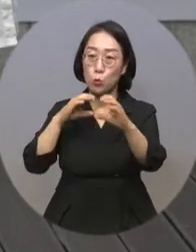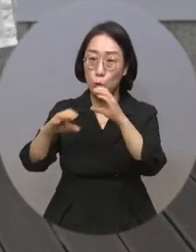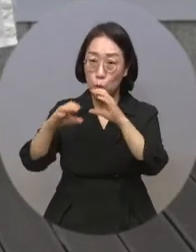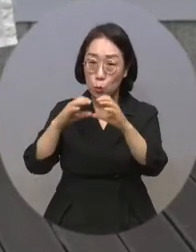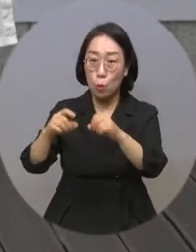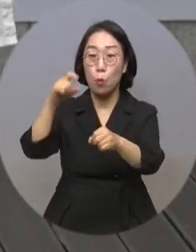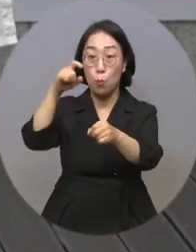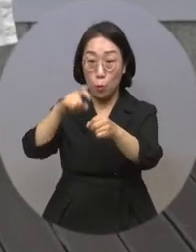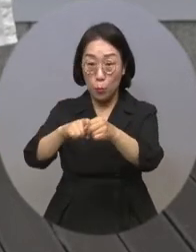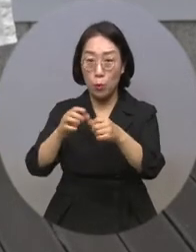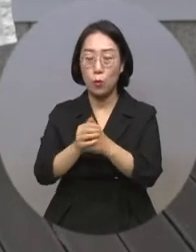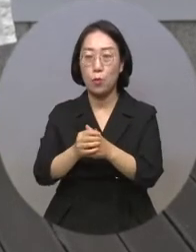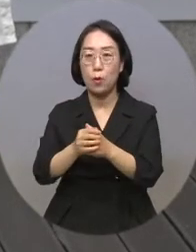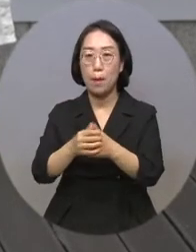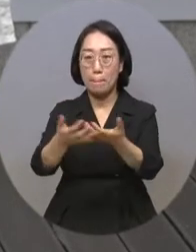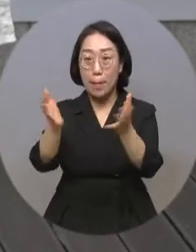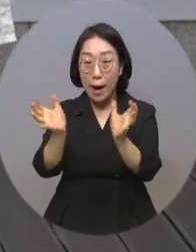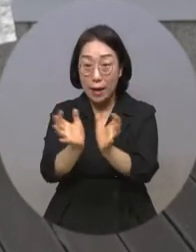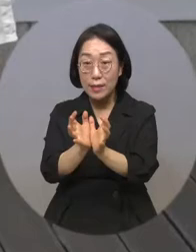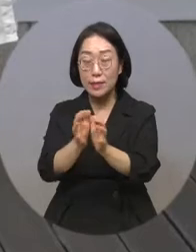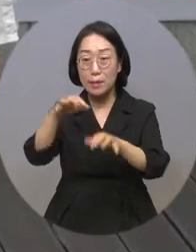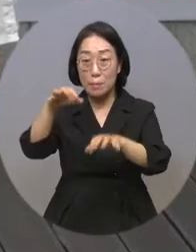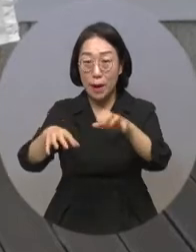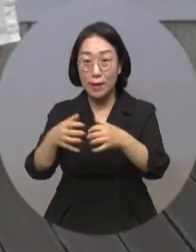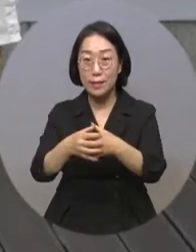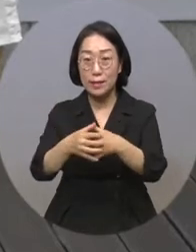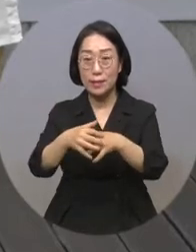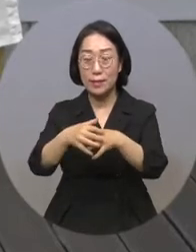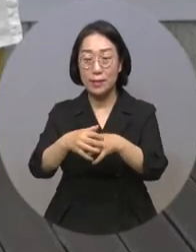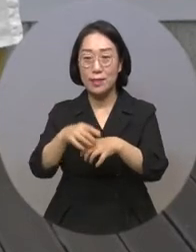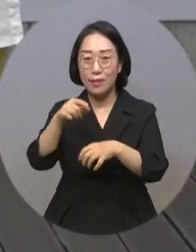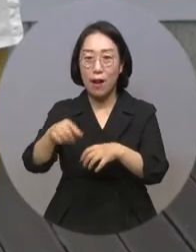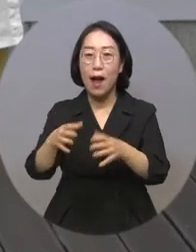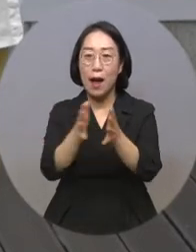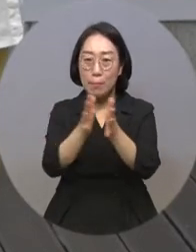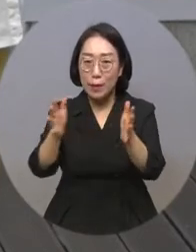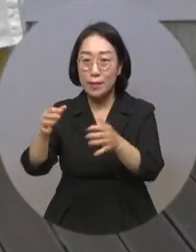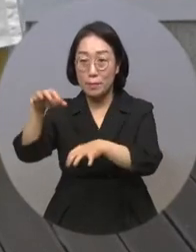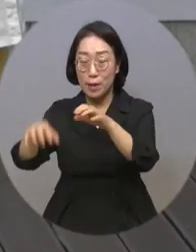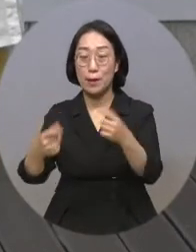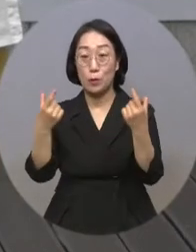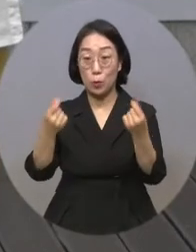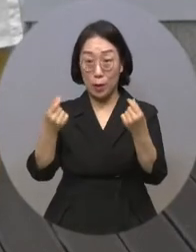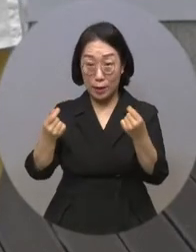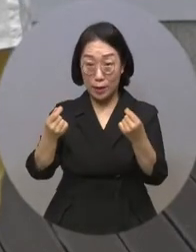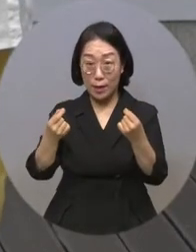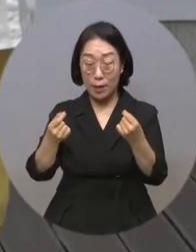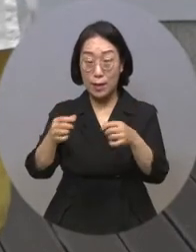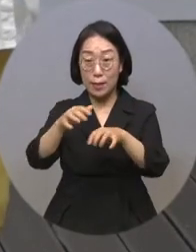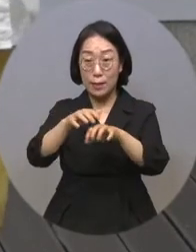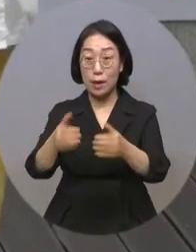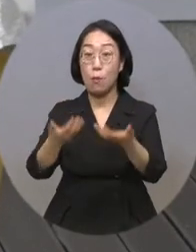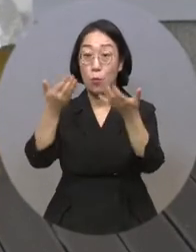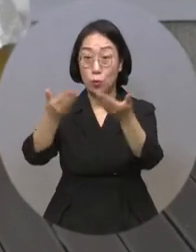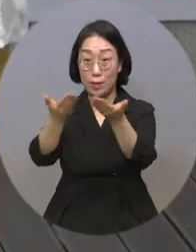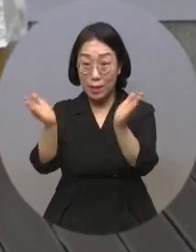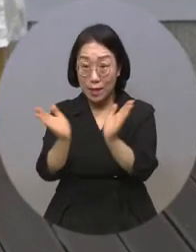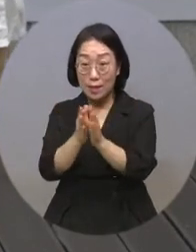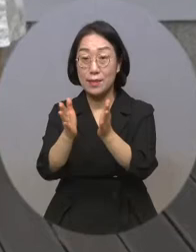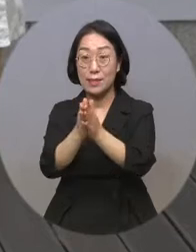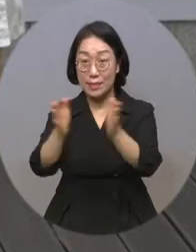추구하는 의정부시 마을공동체. 아파트도 마을이다 봉사단 출범으로 대한민국의 옛